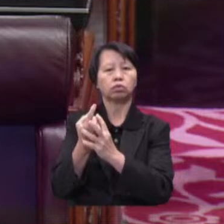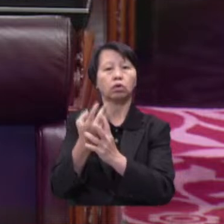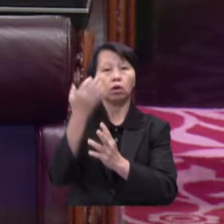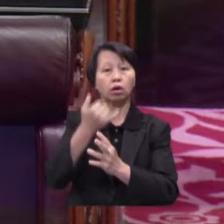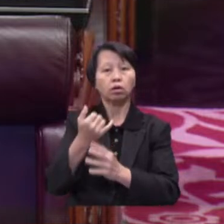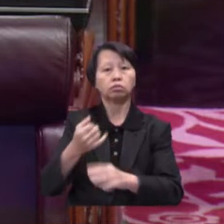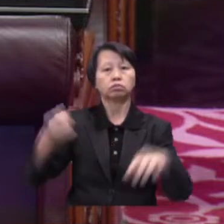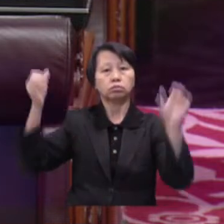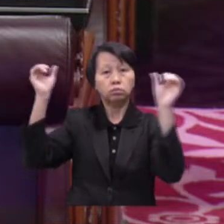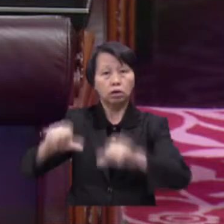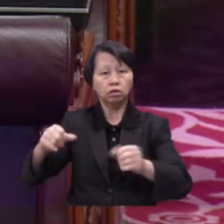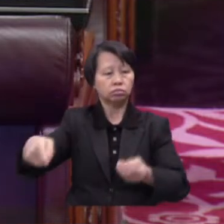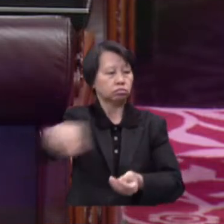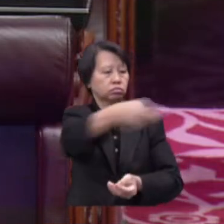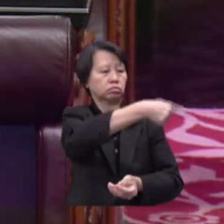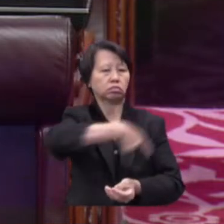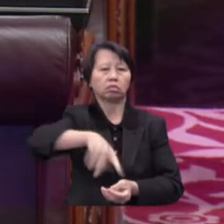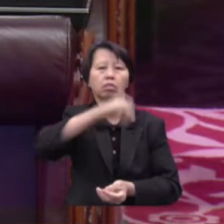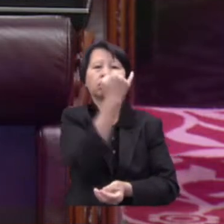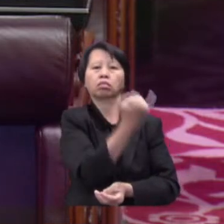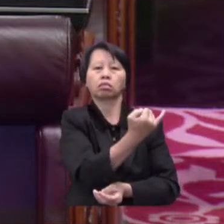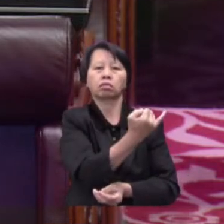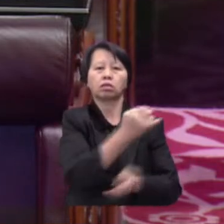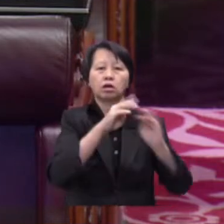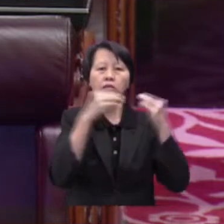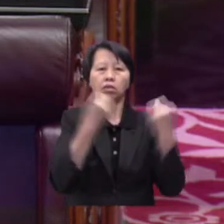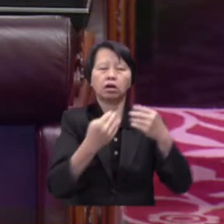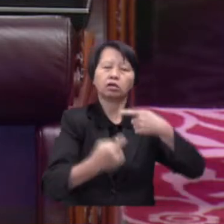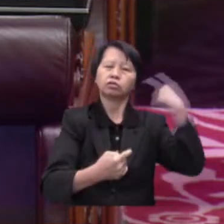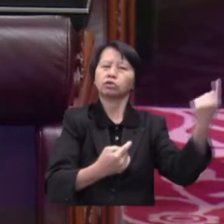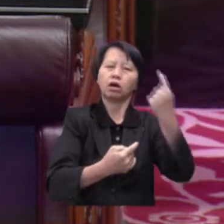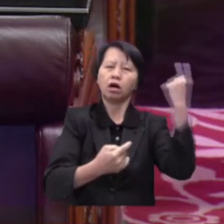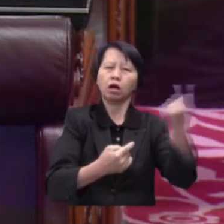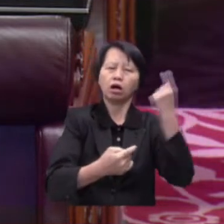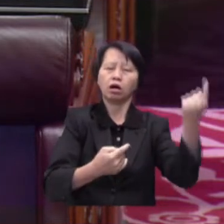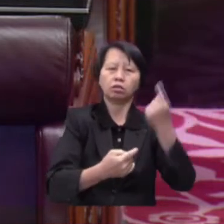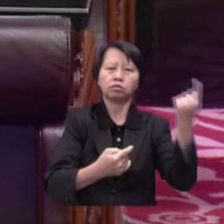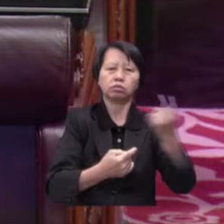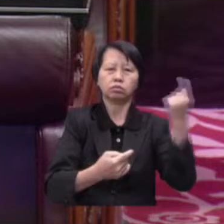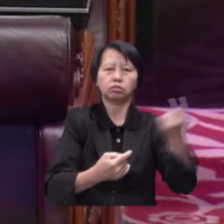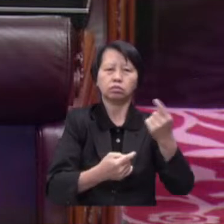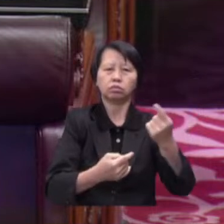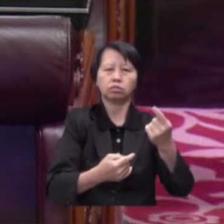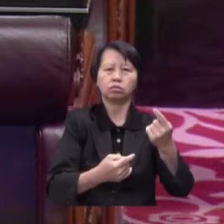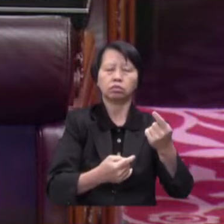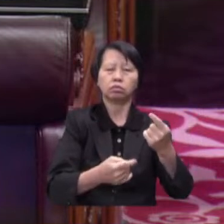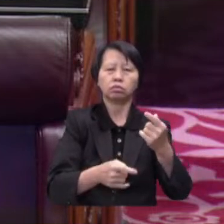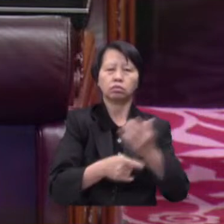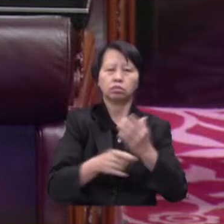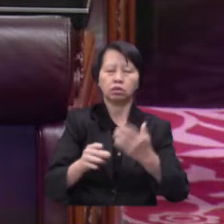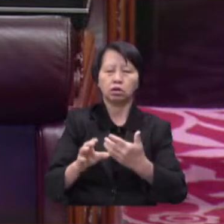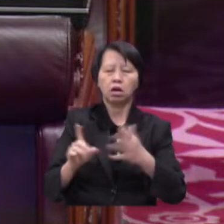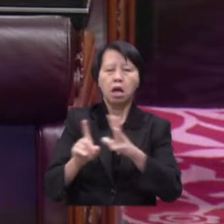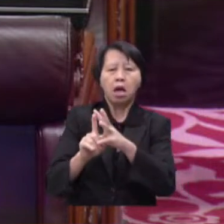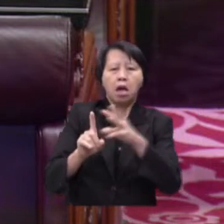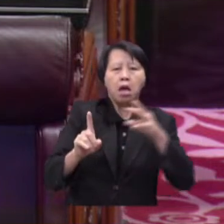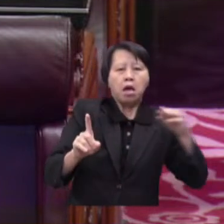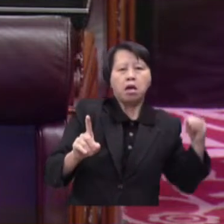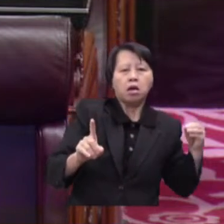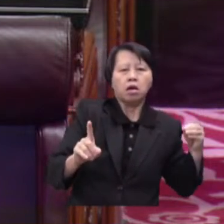kegagalan sekitar masyarakat yang seringkali menyisihkan penyakit